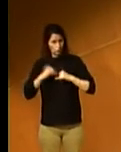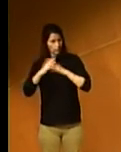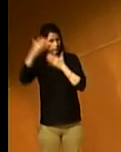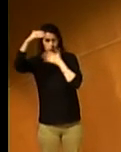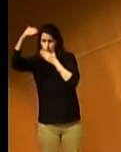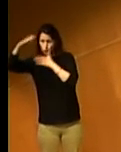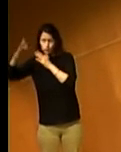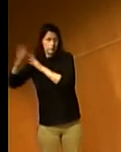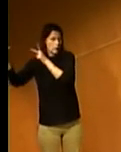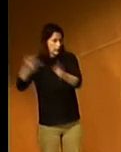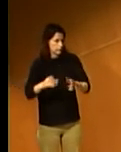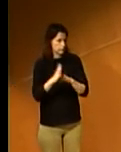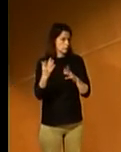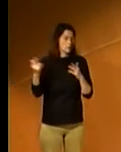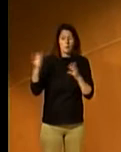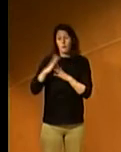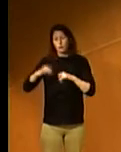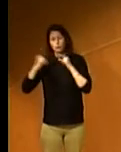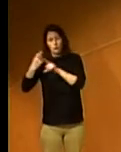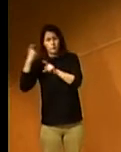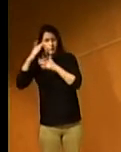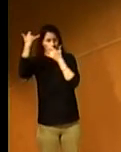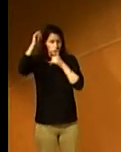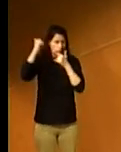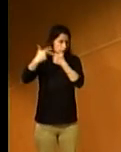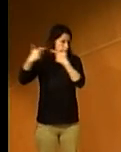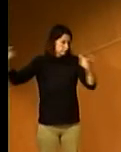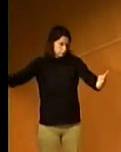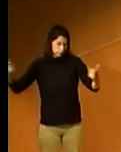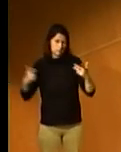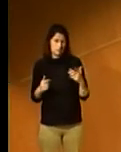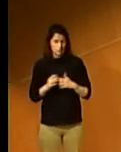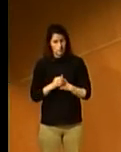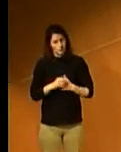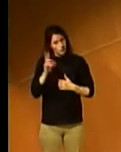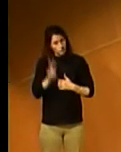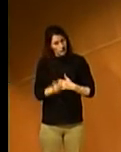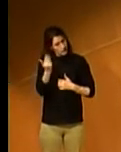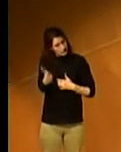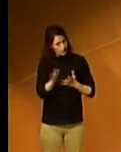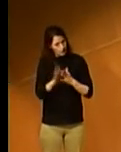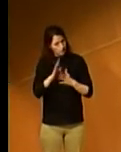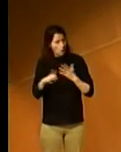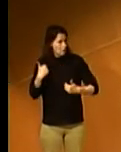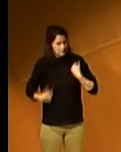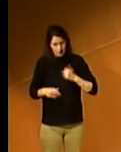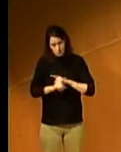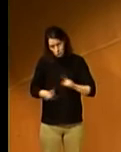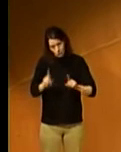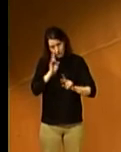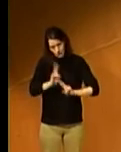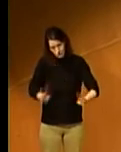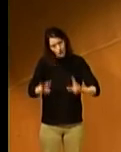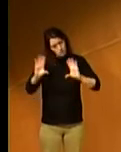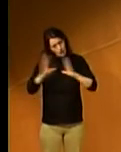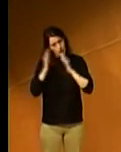des Comoriens, Algériens. Voilà. Mais ça, c'est vrai que ce n'est pas du tout le handicap, mais ça fait partie